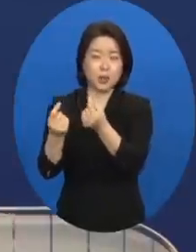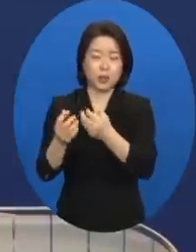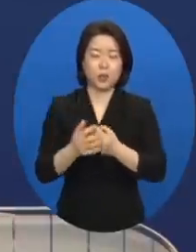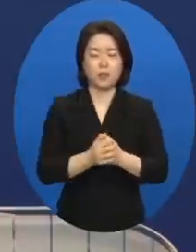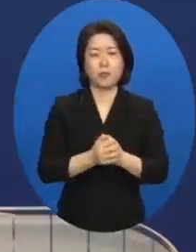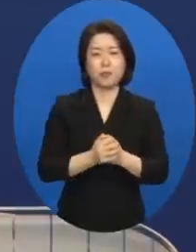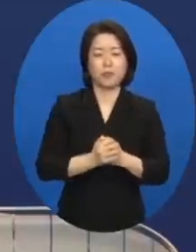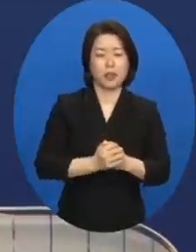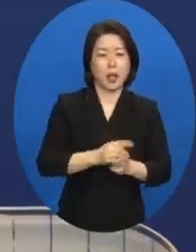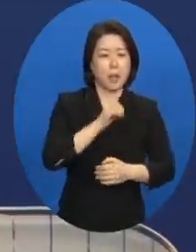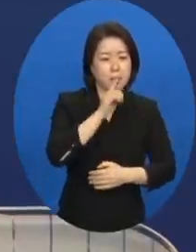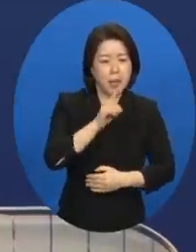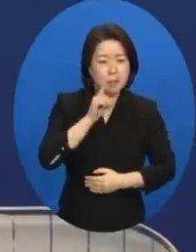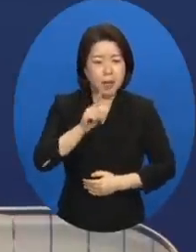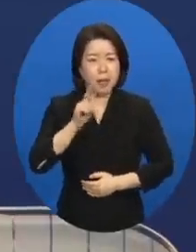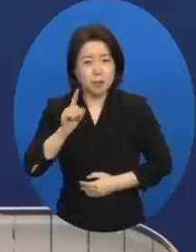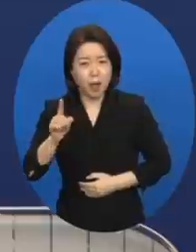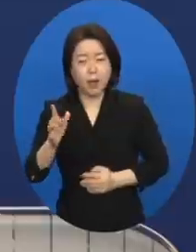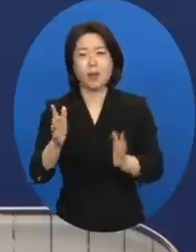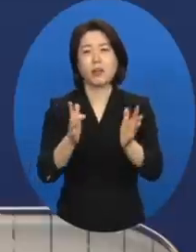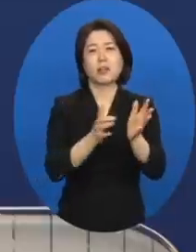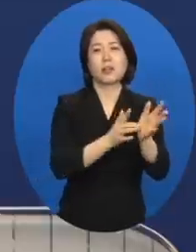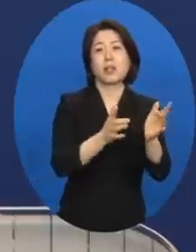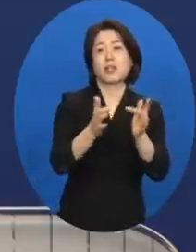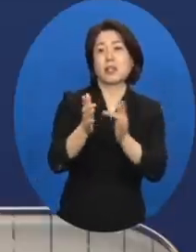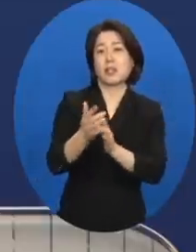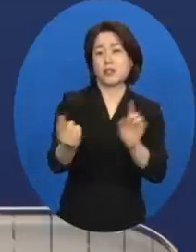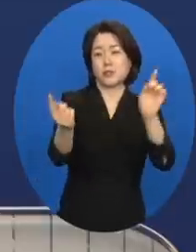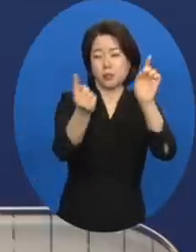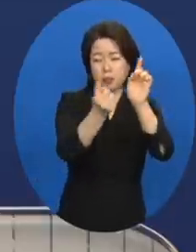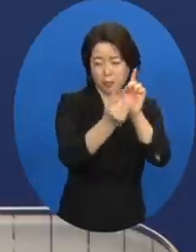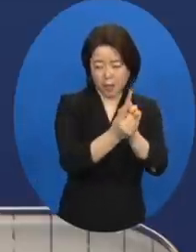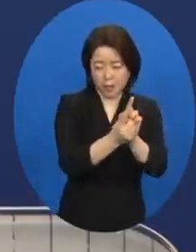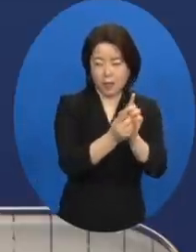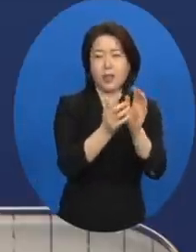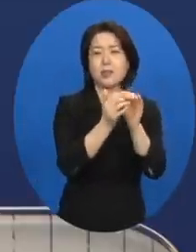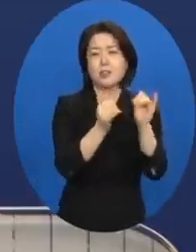한마디 한마디가 예수 만난 사람으로